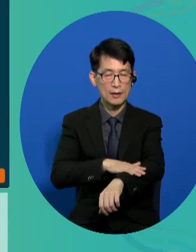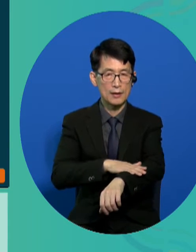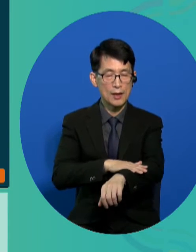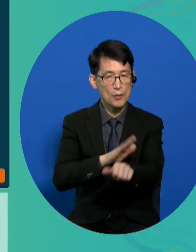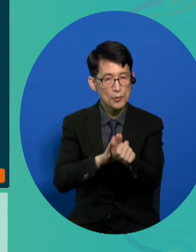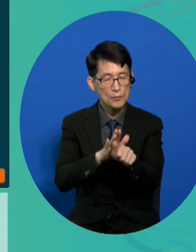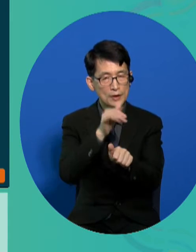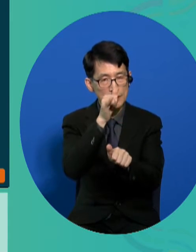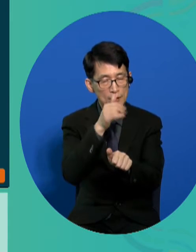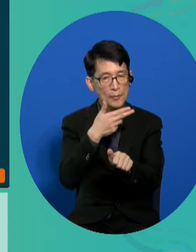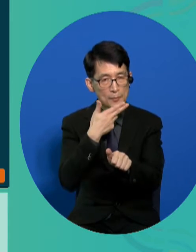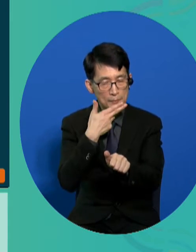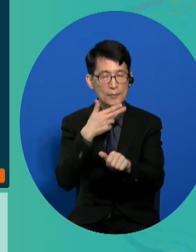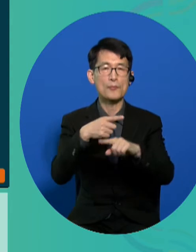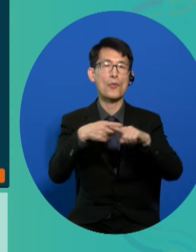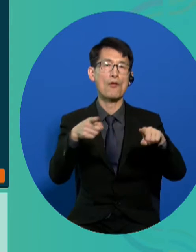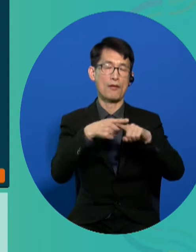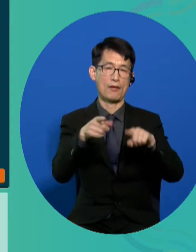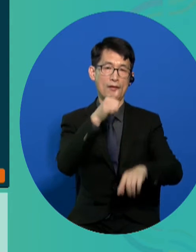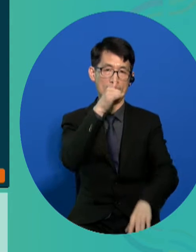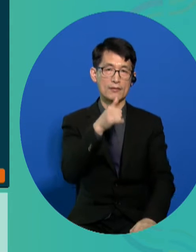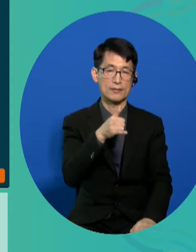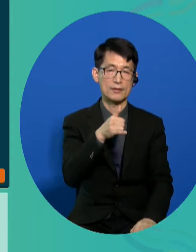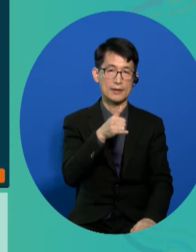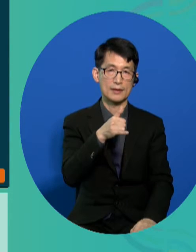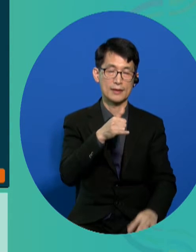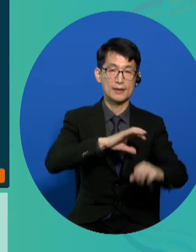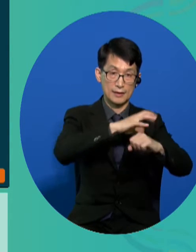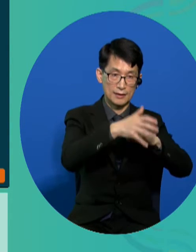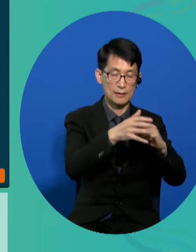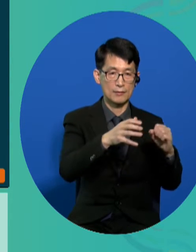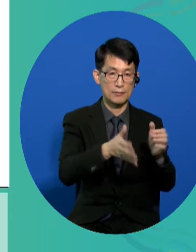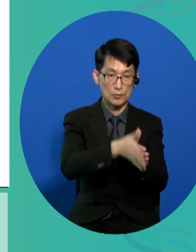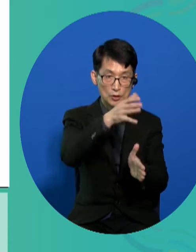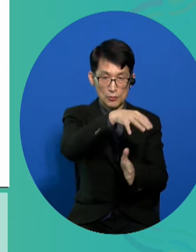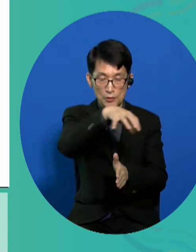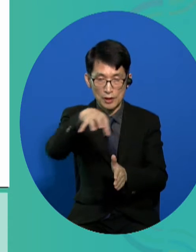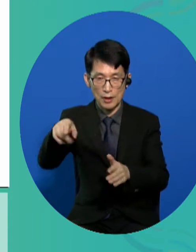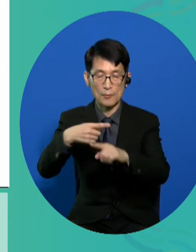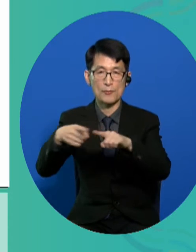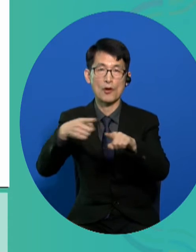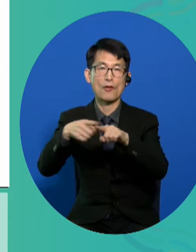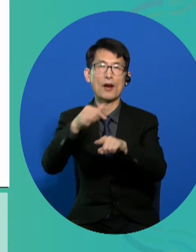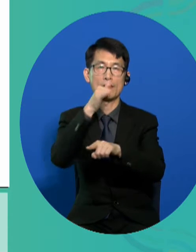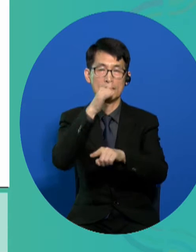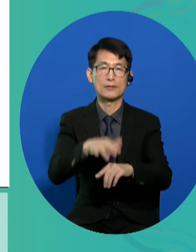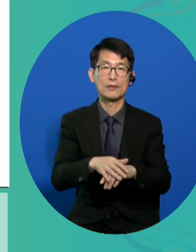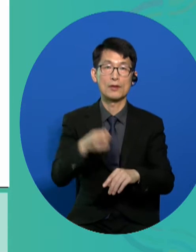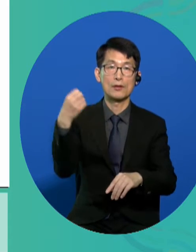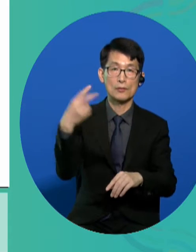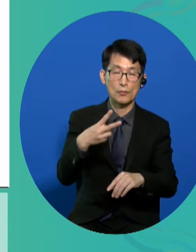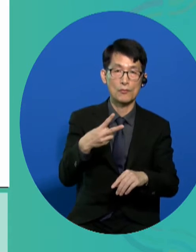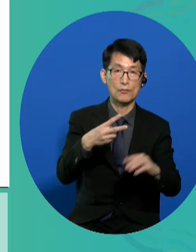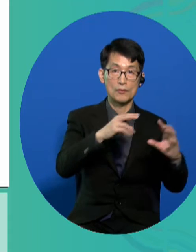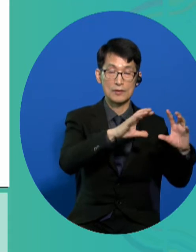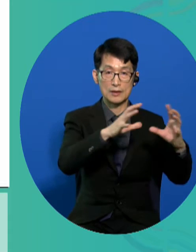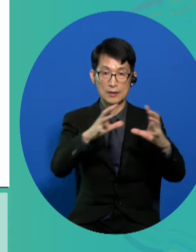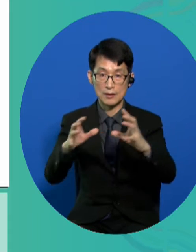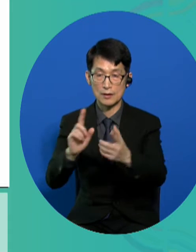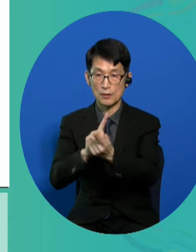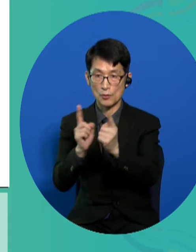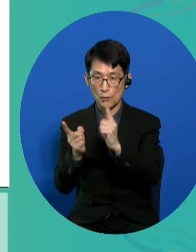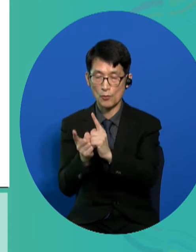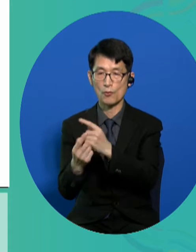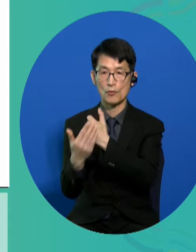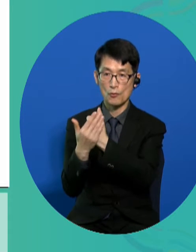합니다. 이 도구를 사용하여 전 세계 도시를 평가하고 있는 것이죠. 툴킷 외에도 우리는 전 세계의 도시와 직접 협력하기